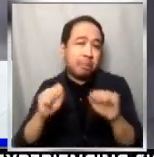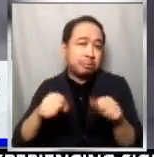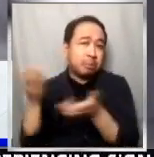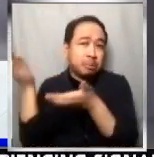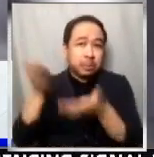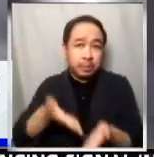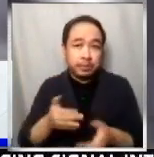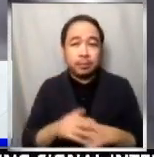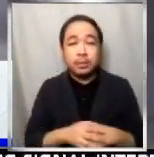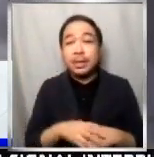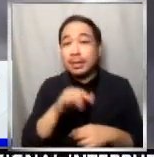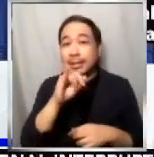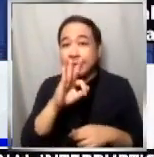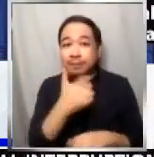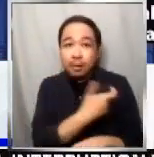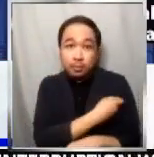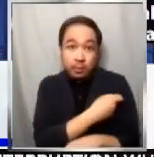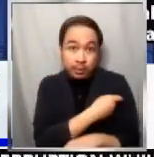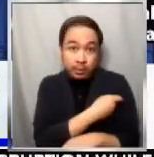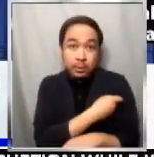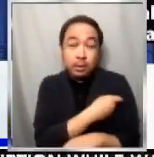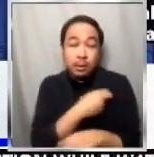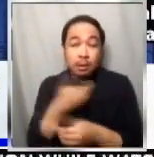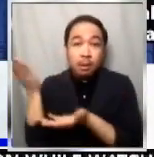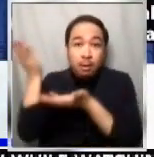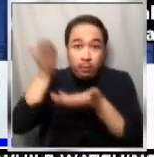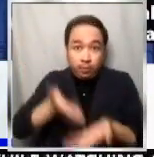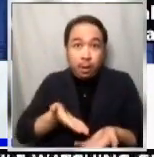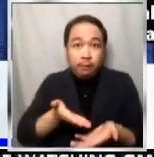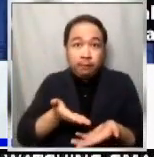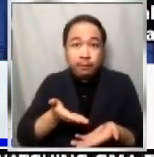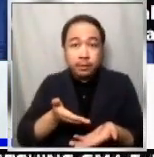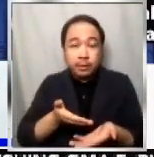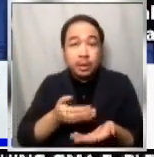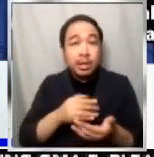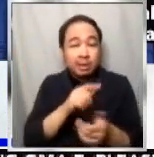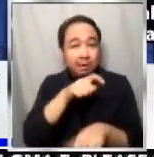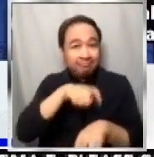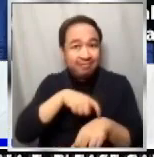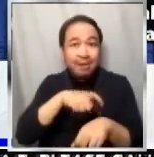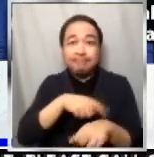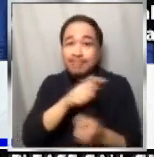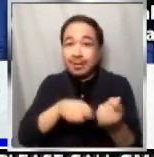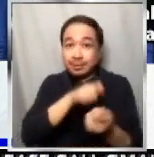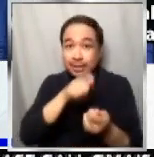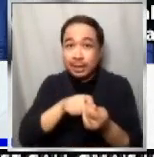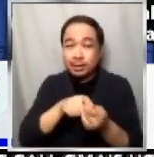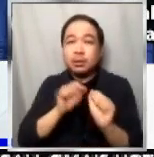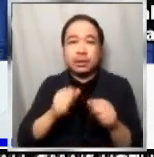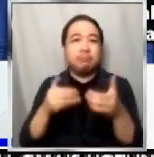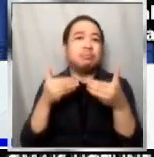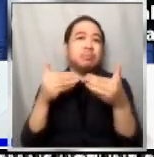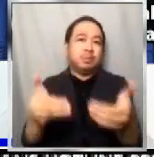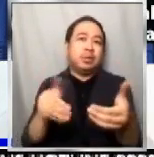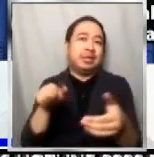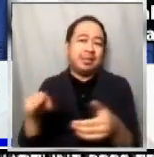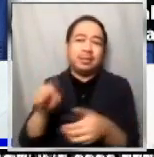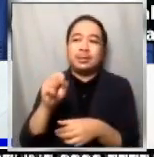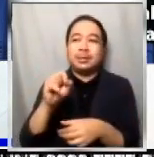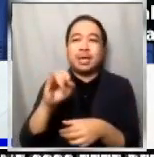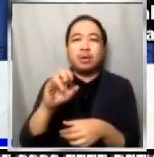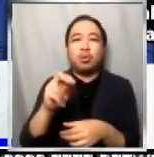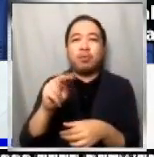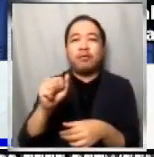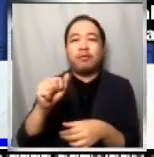arrives as promised, then we'll be able to roll out that brand of vaccine already. We're also waiting for the